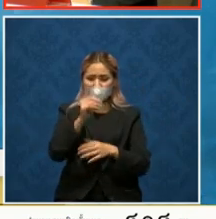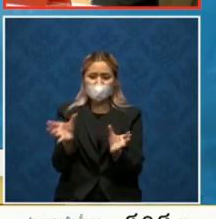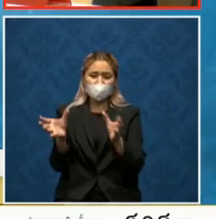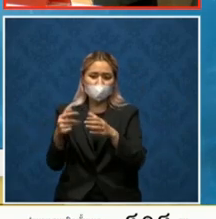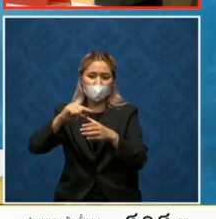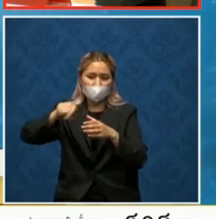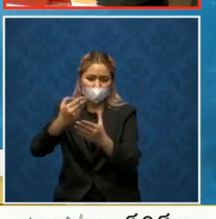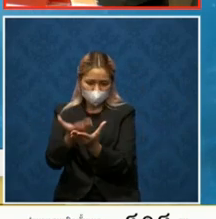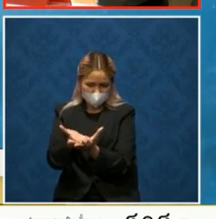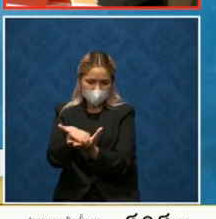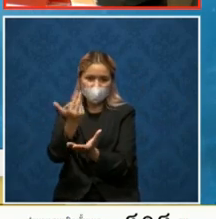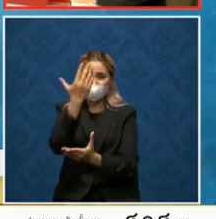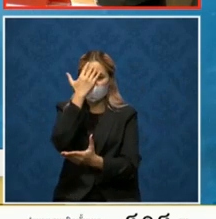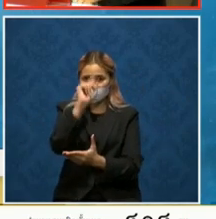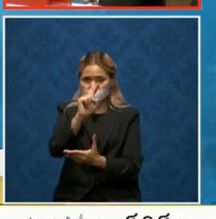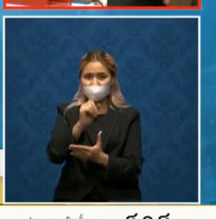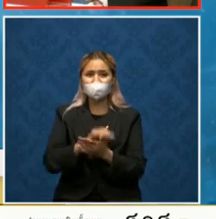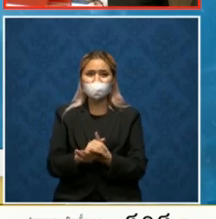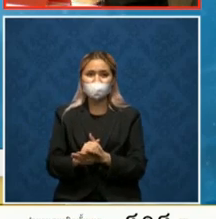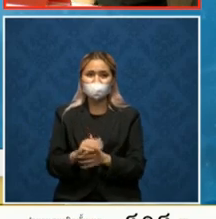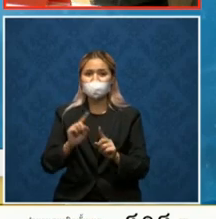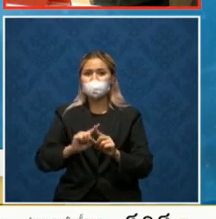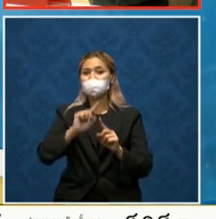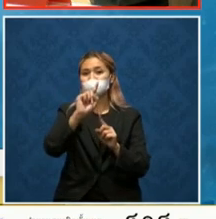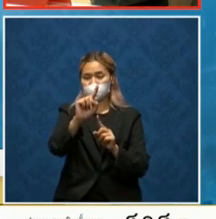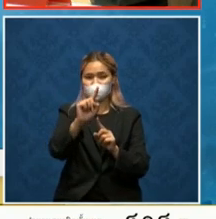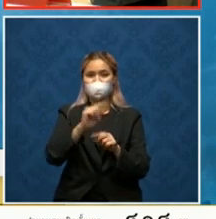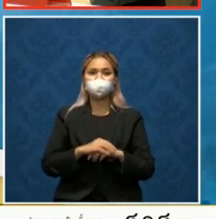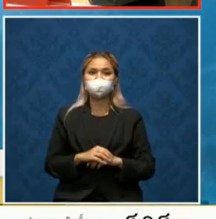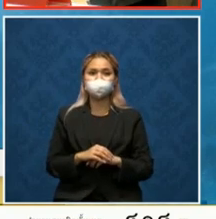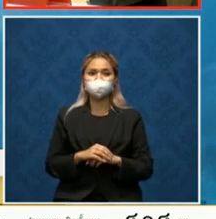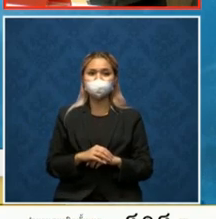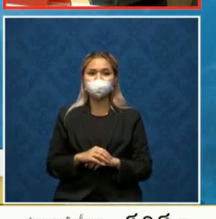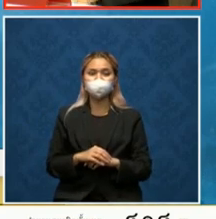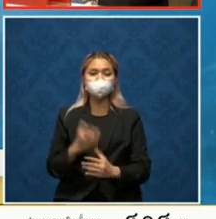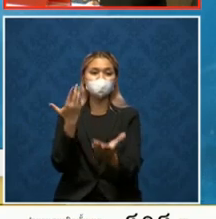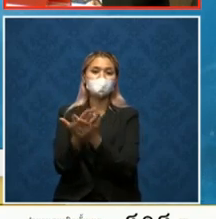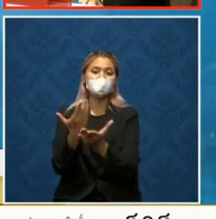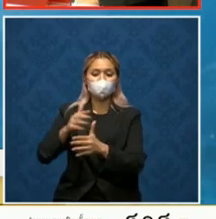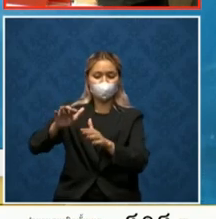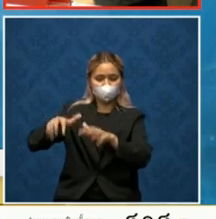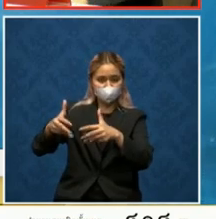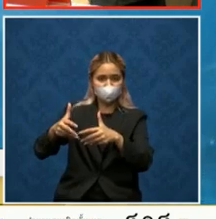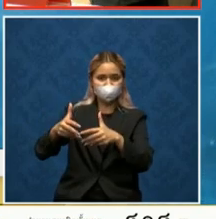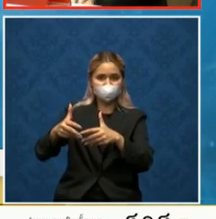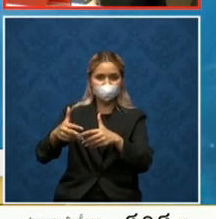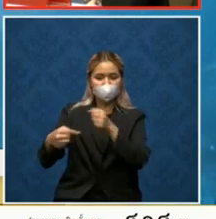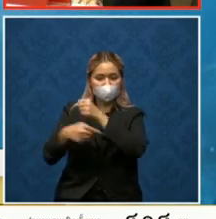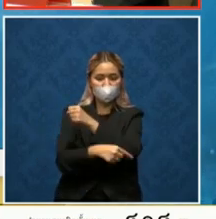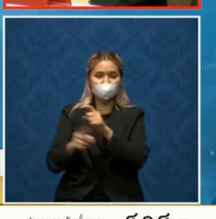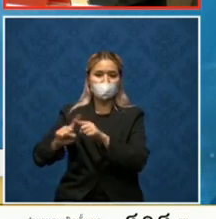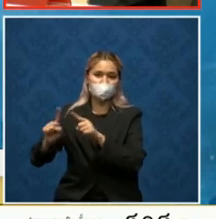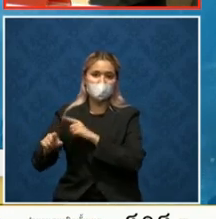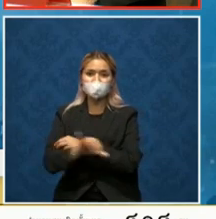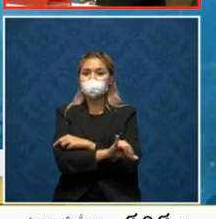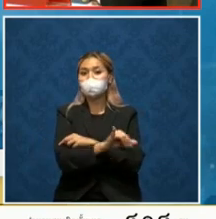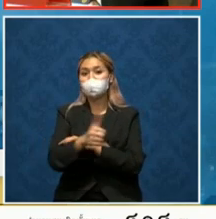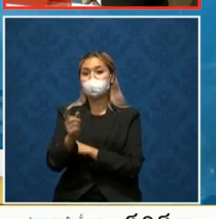ที่เขารวยขึ้นได้1ครูรีด 2ได้โอกาส